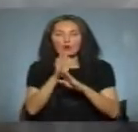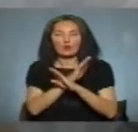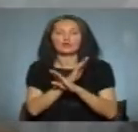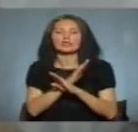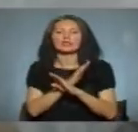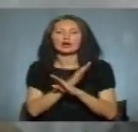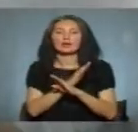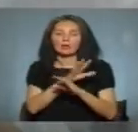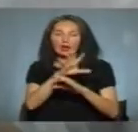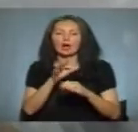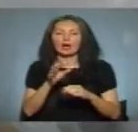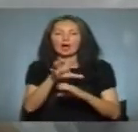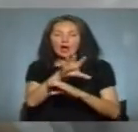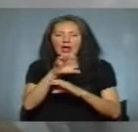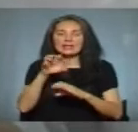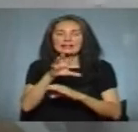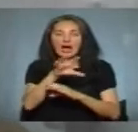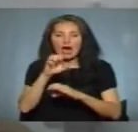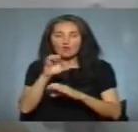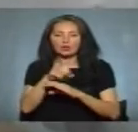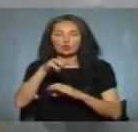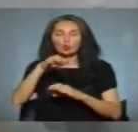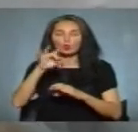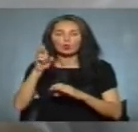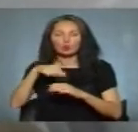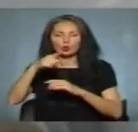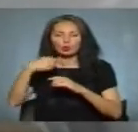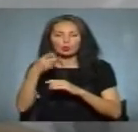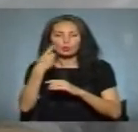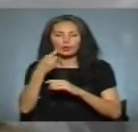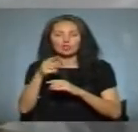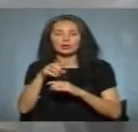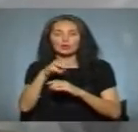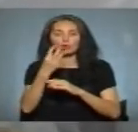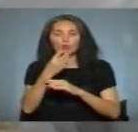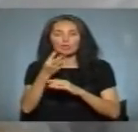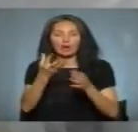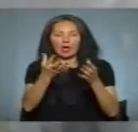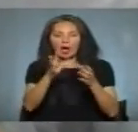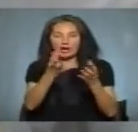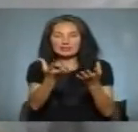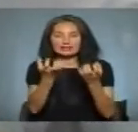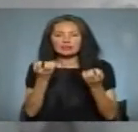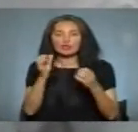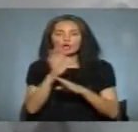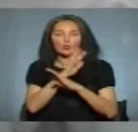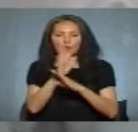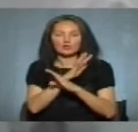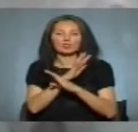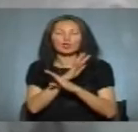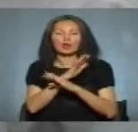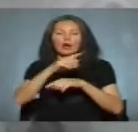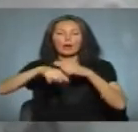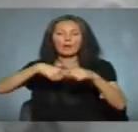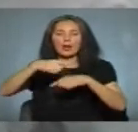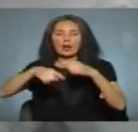захват. Система турбіна захвачує повітря звідси, з цього положення. Проганяє повітря через декілька фільтрів.